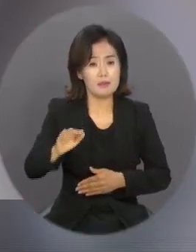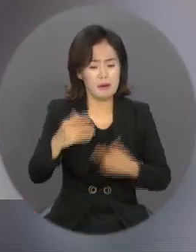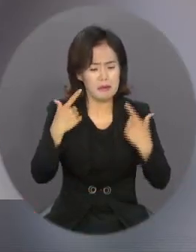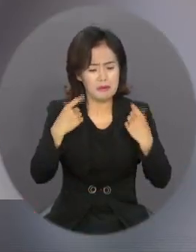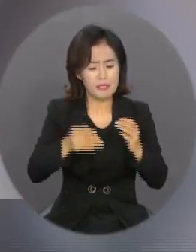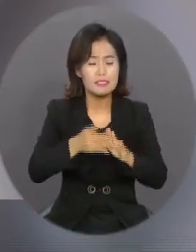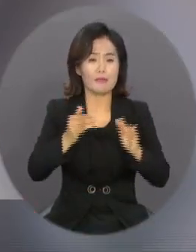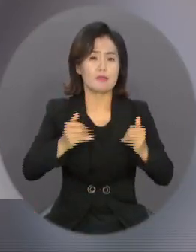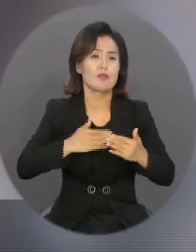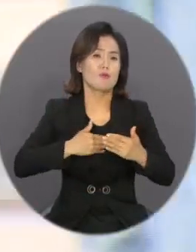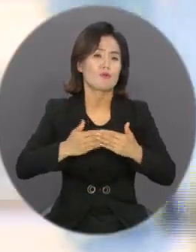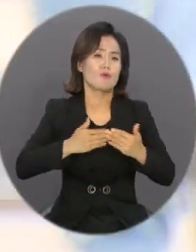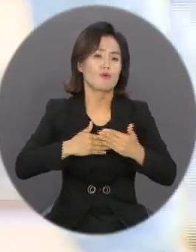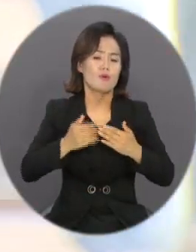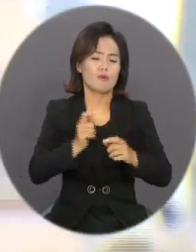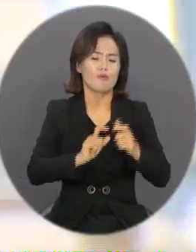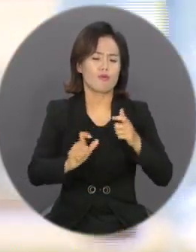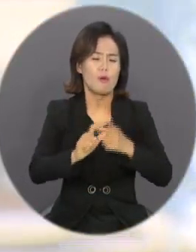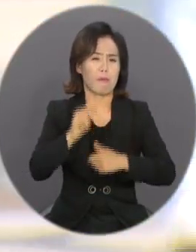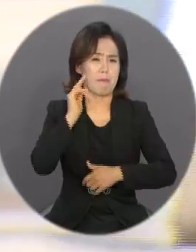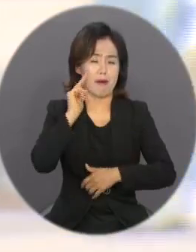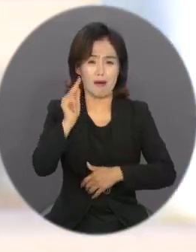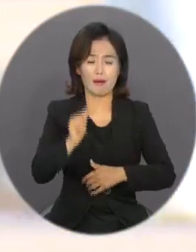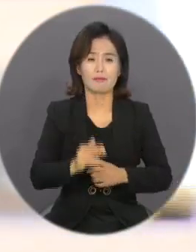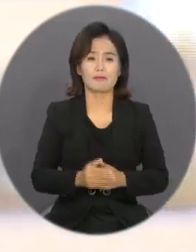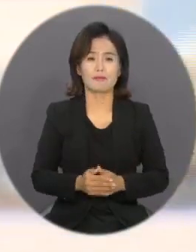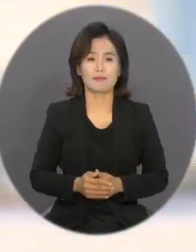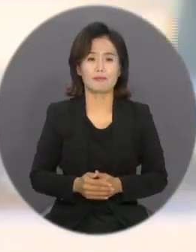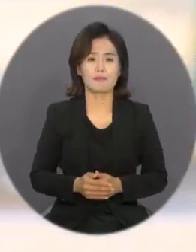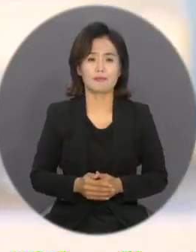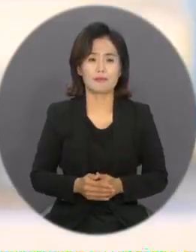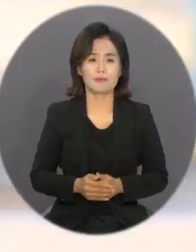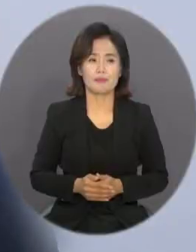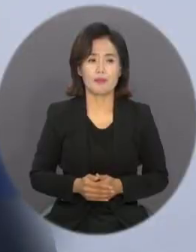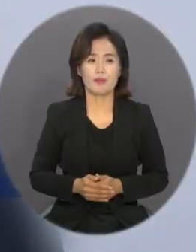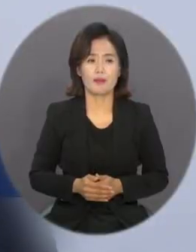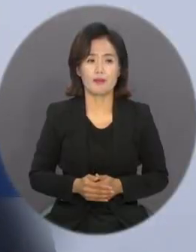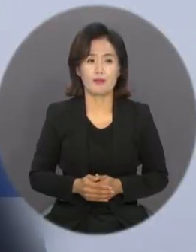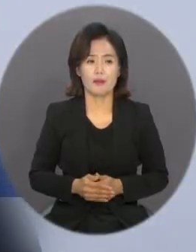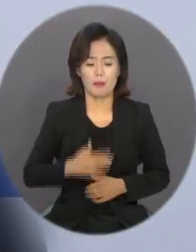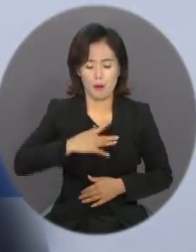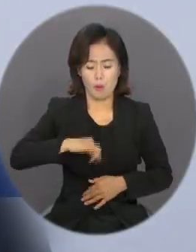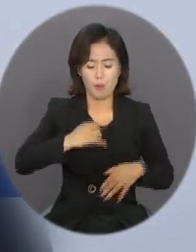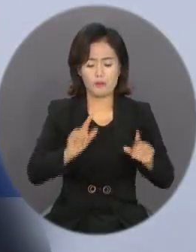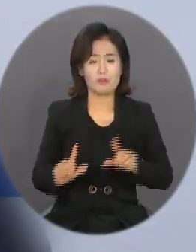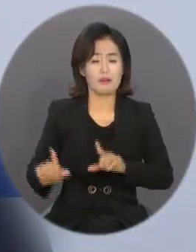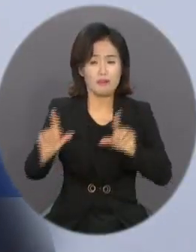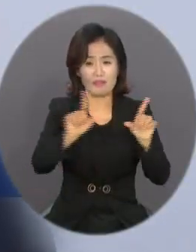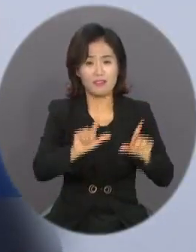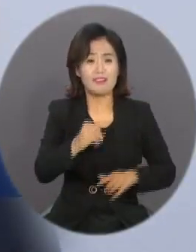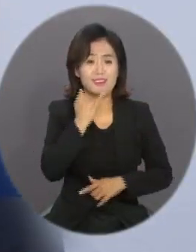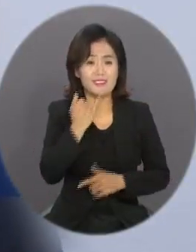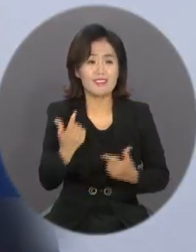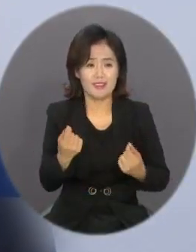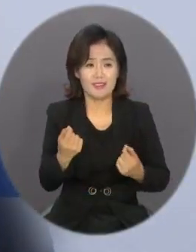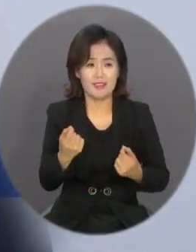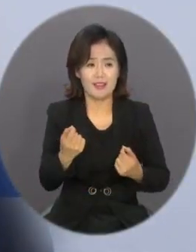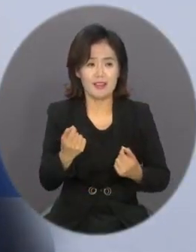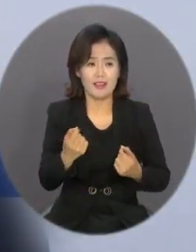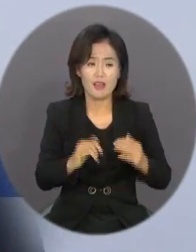여전히 시민들의 불안감은 가시지 않고 있습니다. 나는 이제 혼자니까 그나마 다행인데